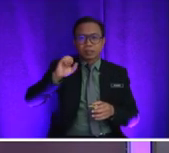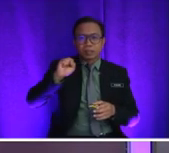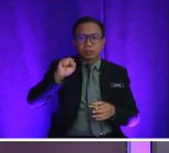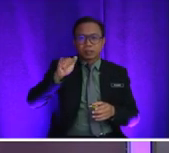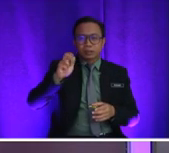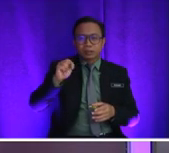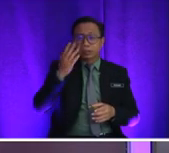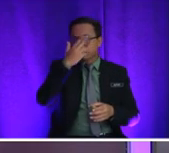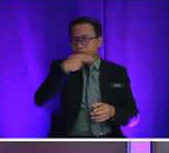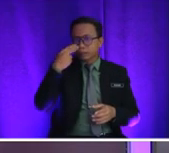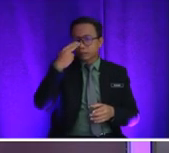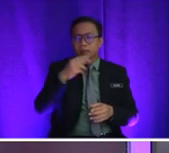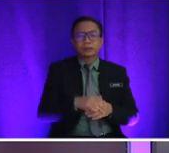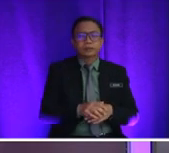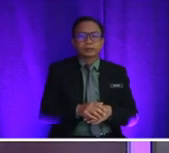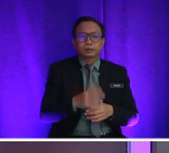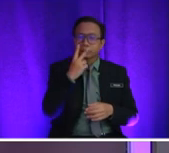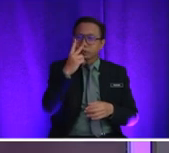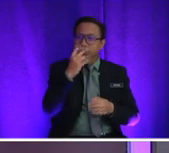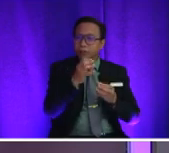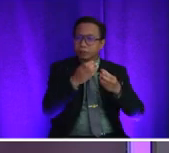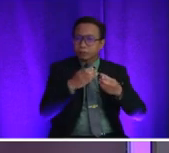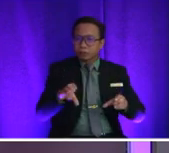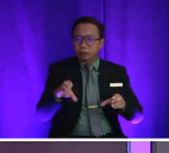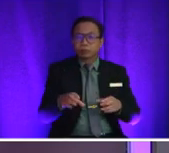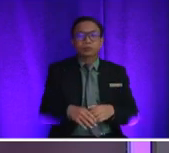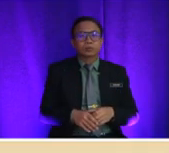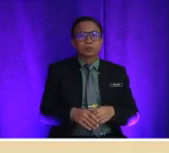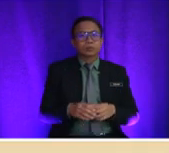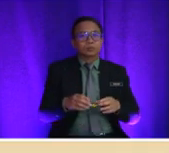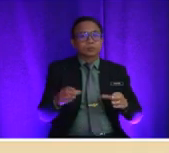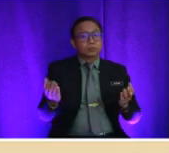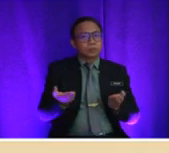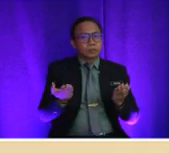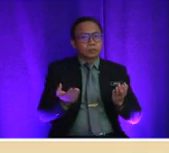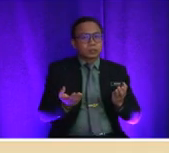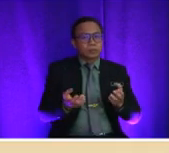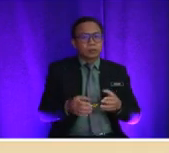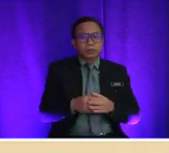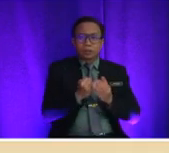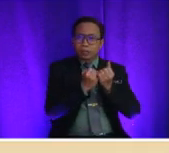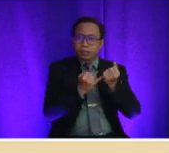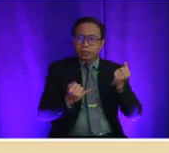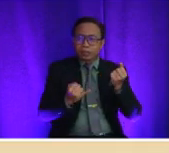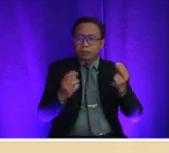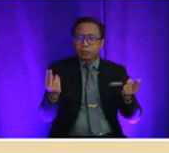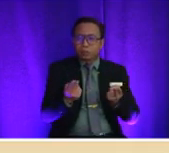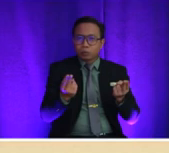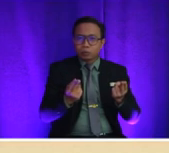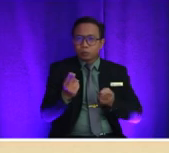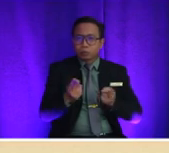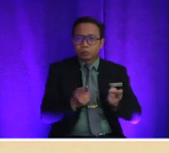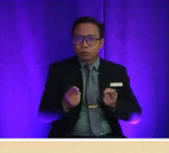hiasan yang kedua membiak ikan hiasan jenis beranak dan mengurus benih ikan hiasan